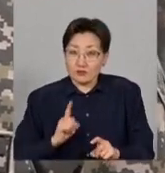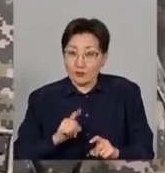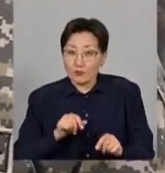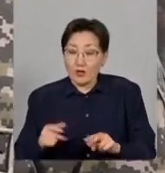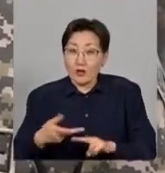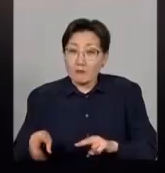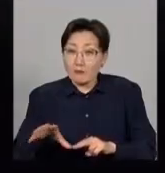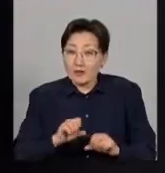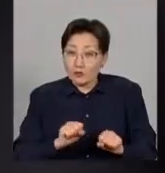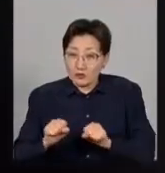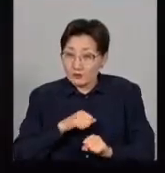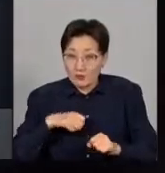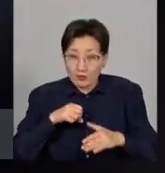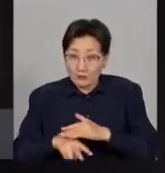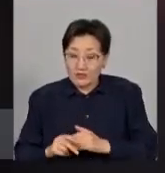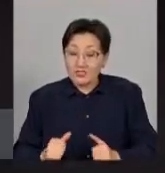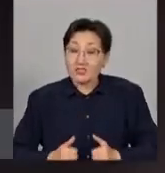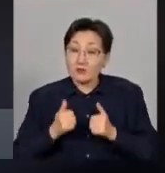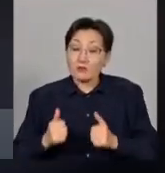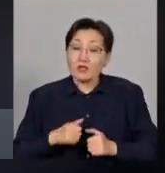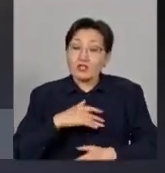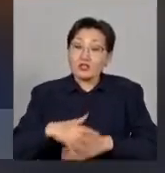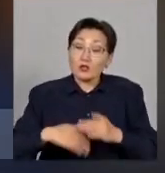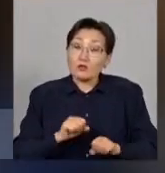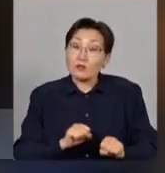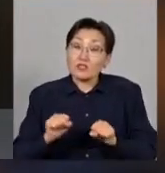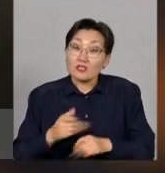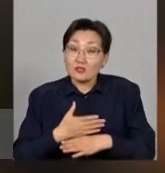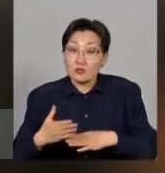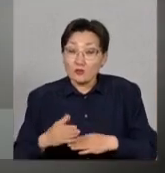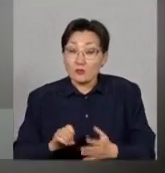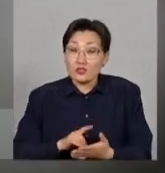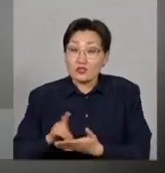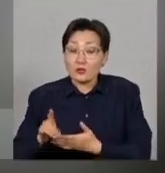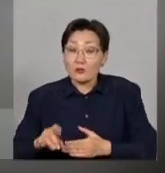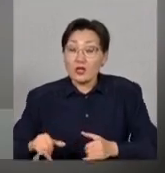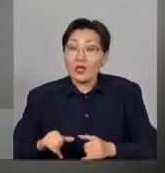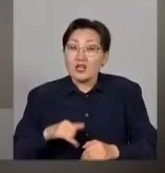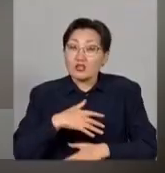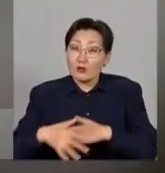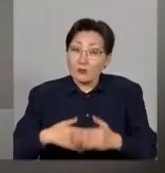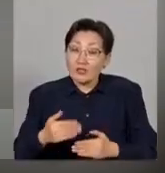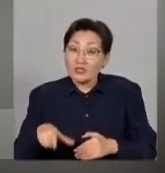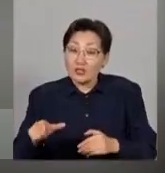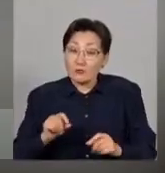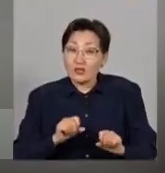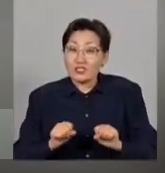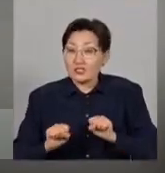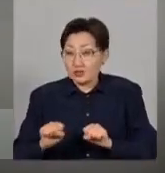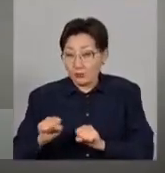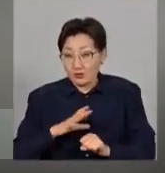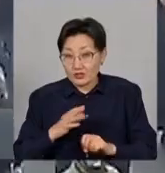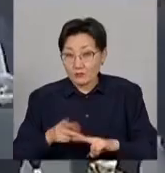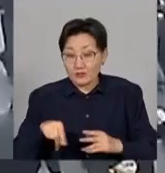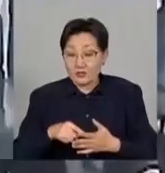қорғанып шығып кетті. Орталық алаңдағы тәртіпсіздікке төтеп бергеннен кейін әуежайда бүлік шығармақ болғандарға қарсы тұрыпты. Абырой